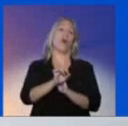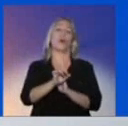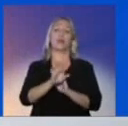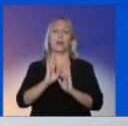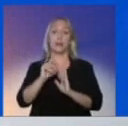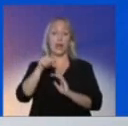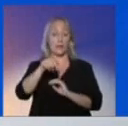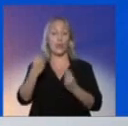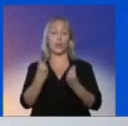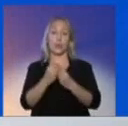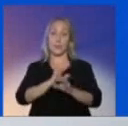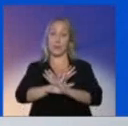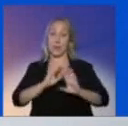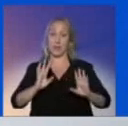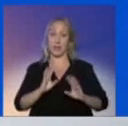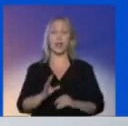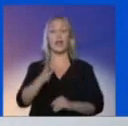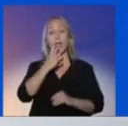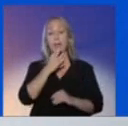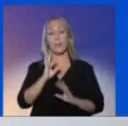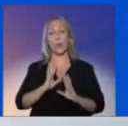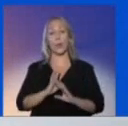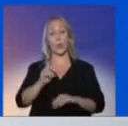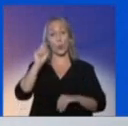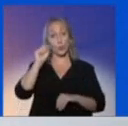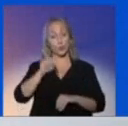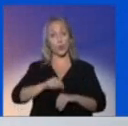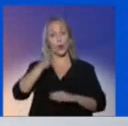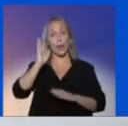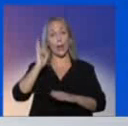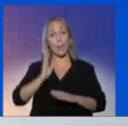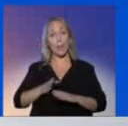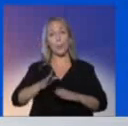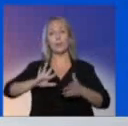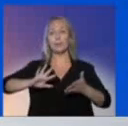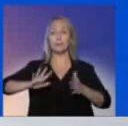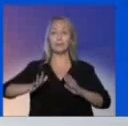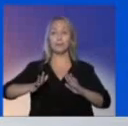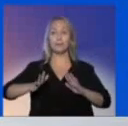δεν έχουμε τη δυνατότητα να κινηθούμε σε πολύ πιο